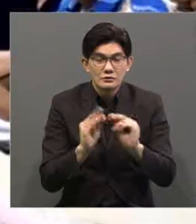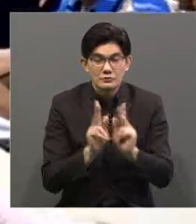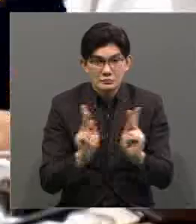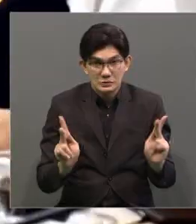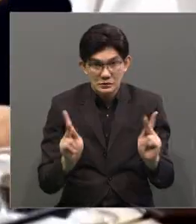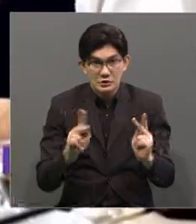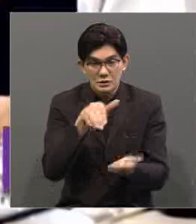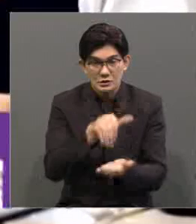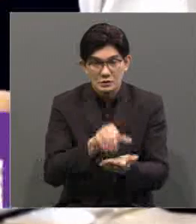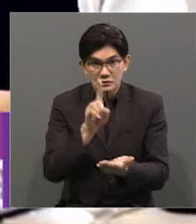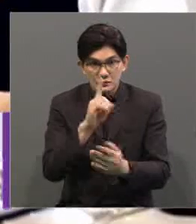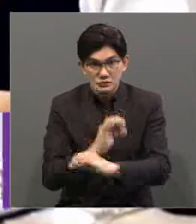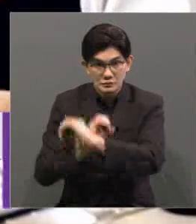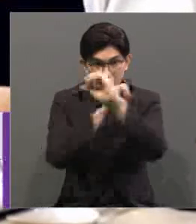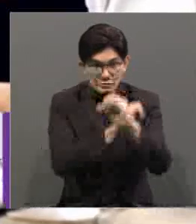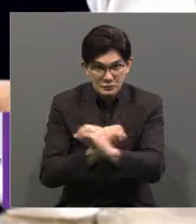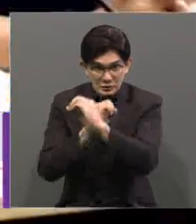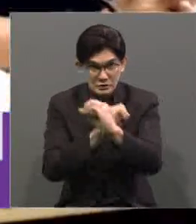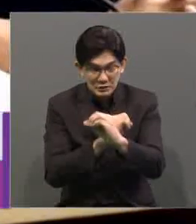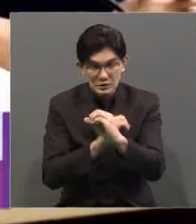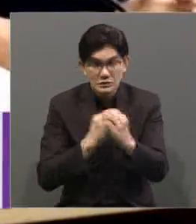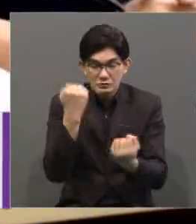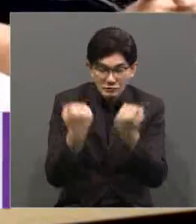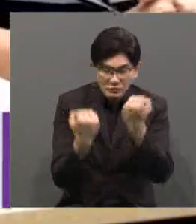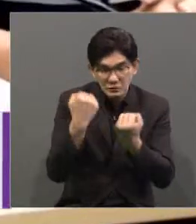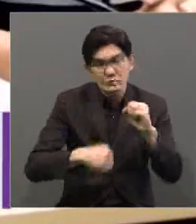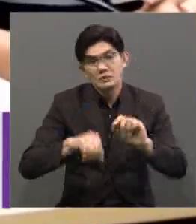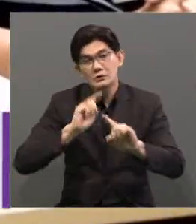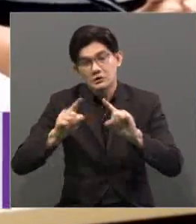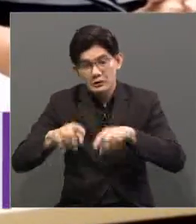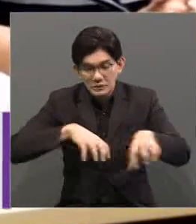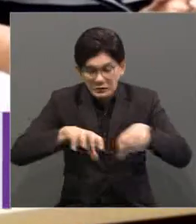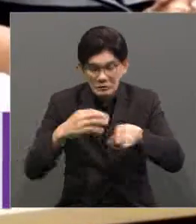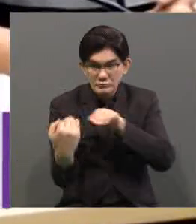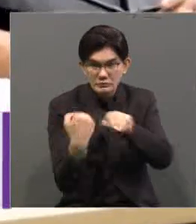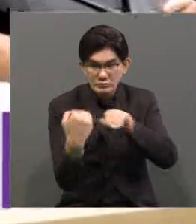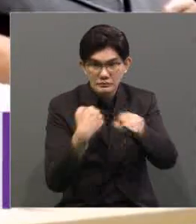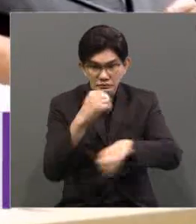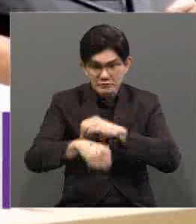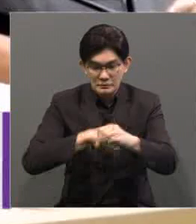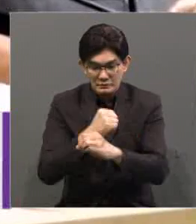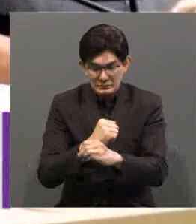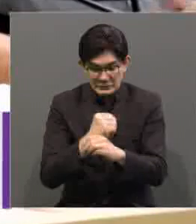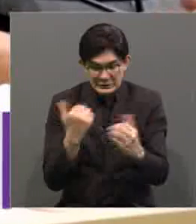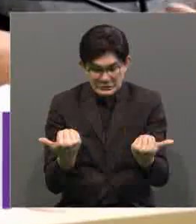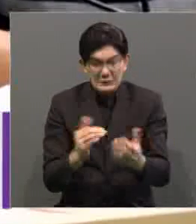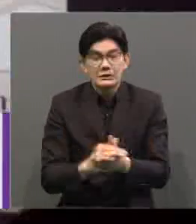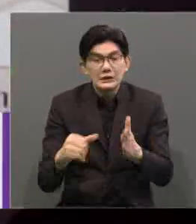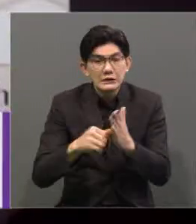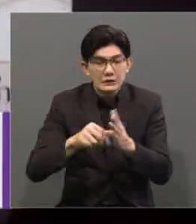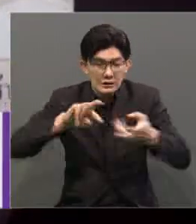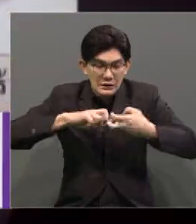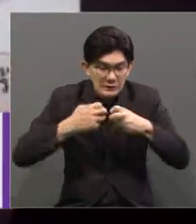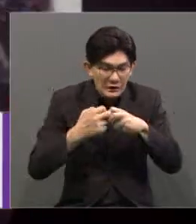ศูนย์อำนวยการความปลอดภัยทางถนนเพื่อหาแนวทางจัดการจราจรในช่วงสงกรานต์ในปีนี้โดยจะเน้นการแก้ปัญหา